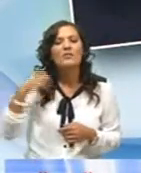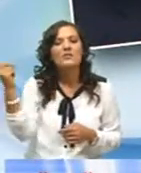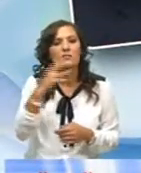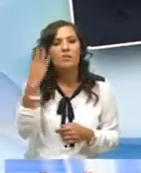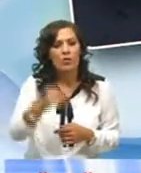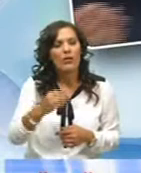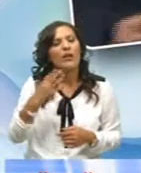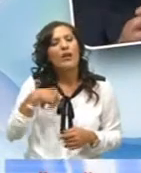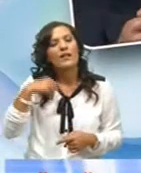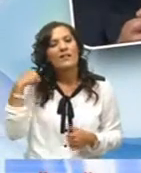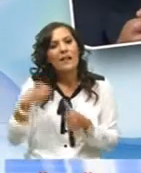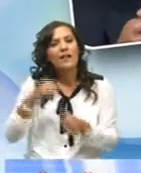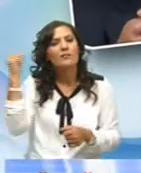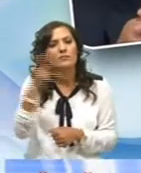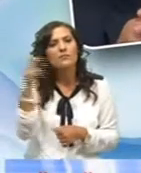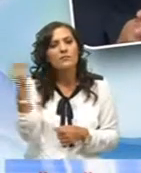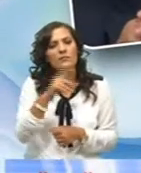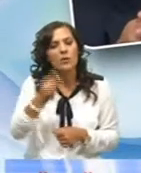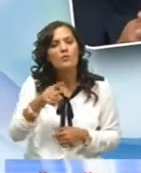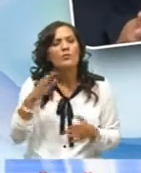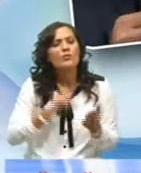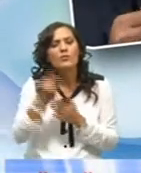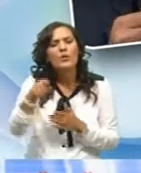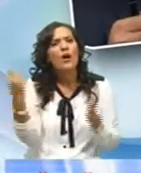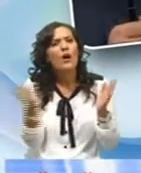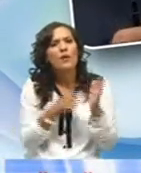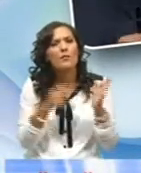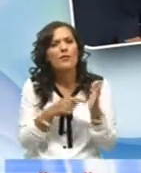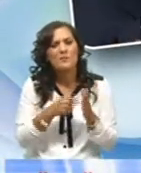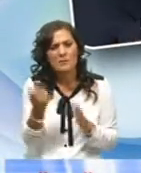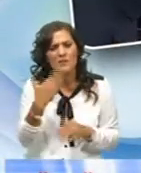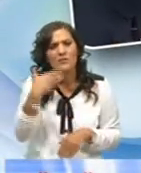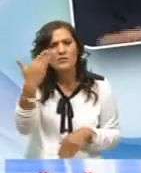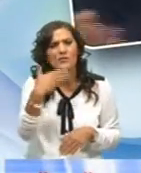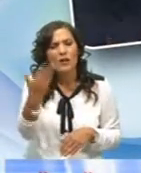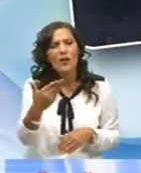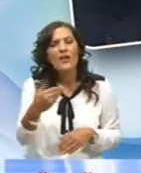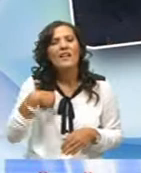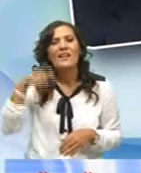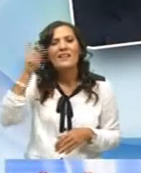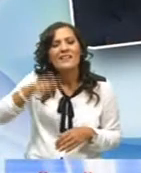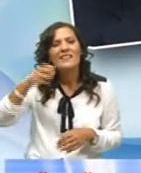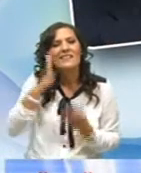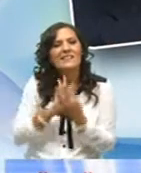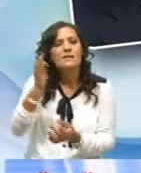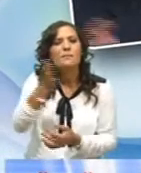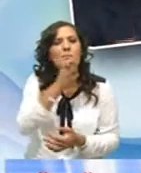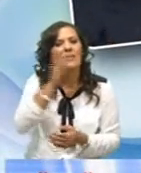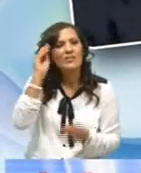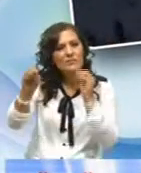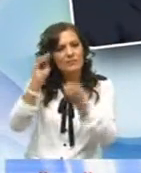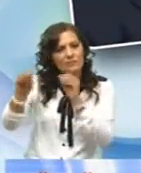getirdik O çok döndü Bütün bunların amacı da kitabı söylediğimiz tüketicilerin bilinçlendirilmesi